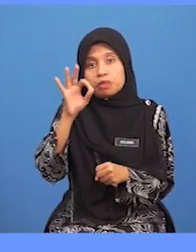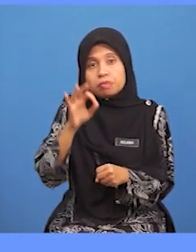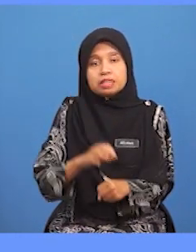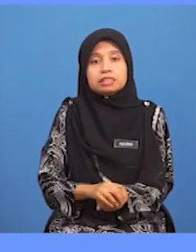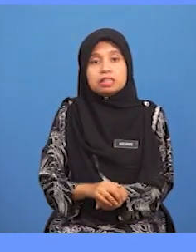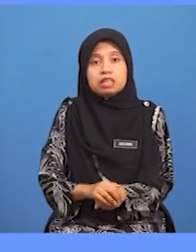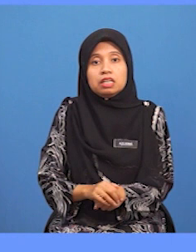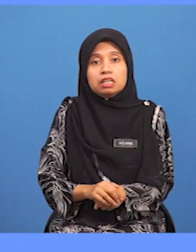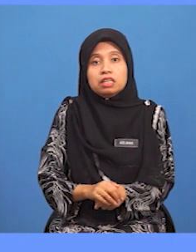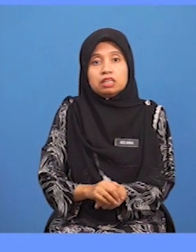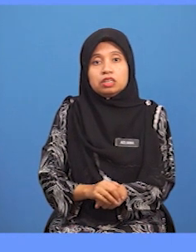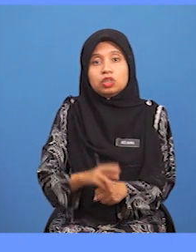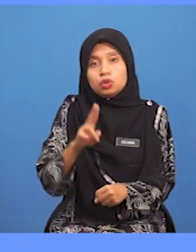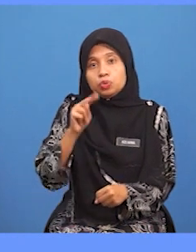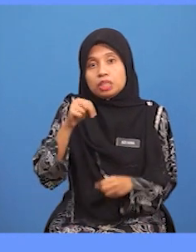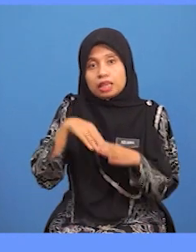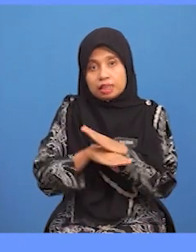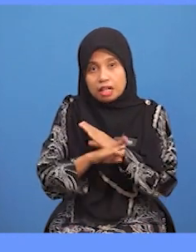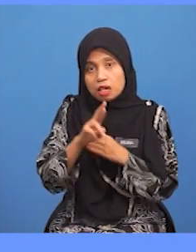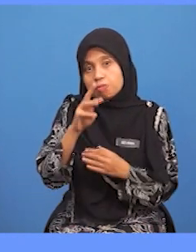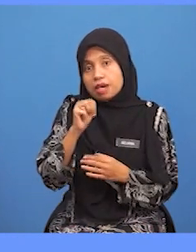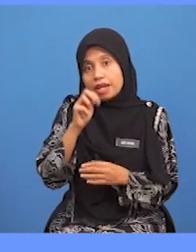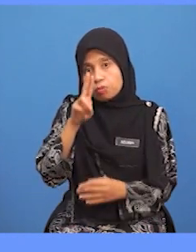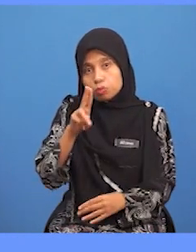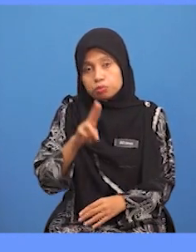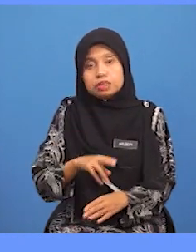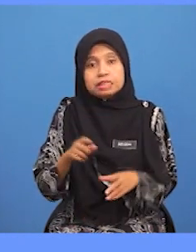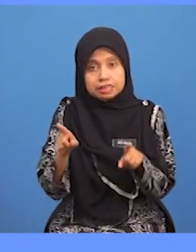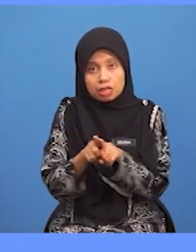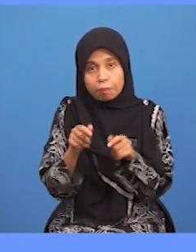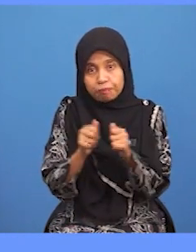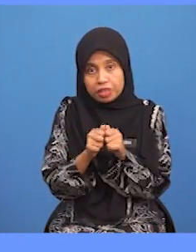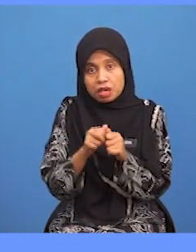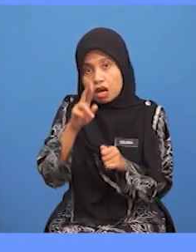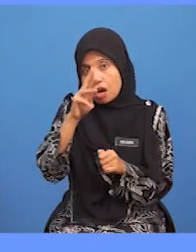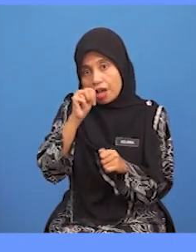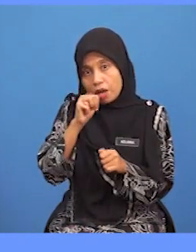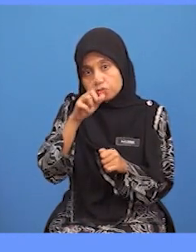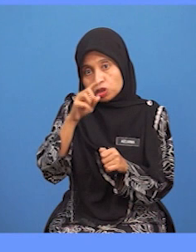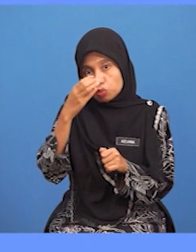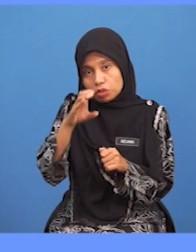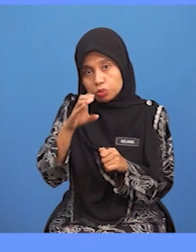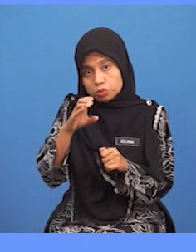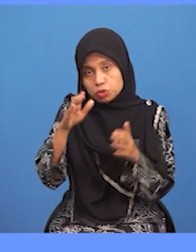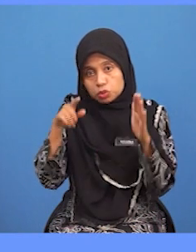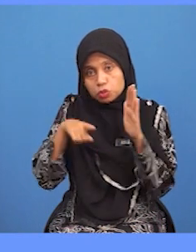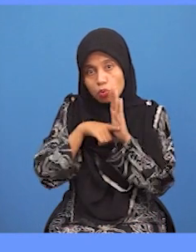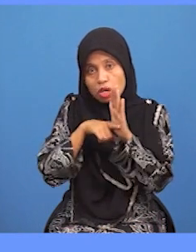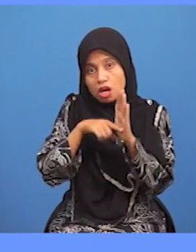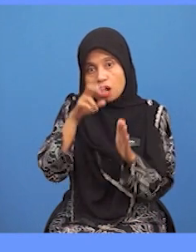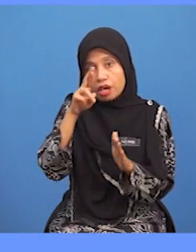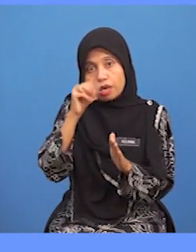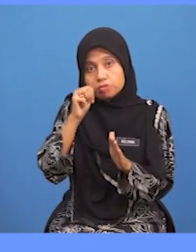RM140,000 tolak 52,000 unit darab RM2. Sama dengan RM140,000 tolak